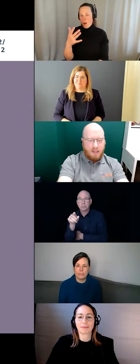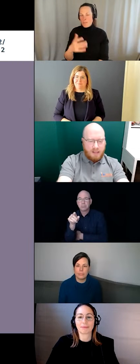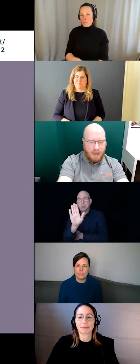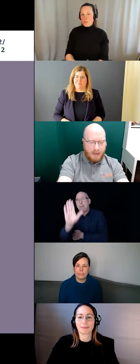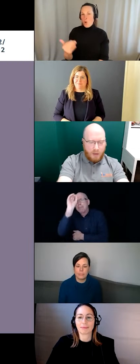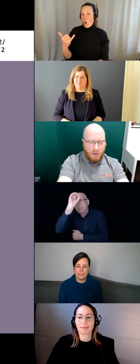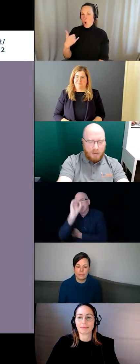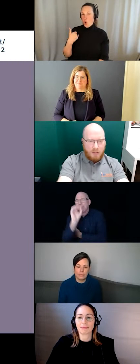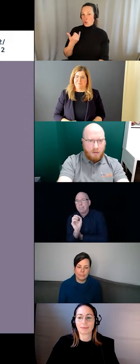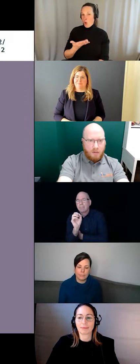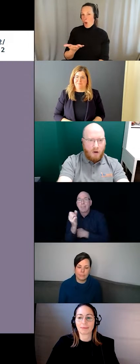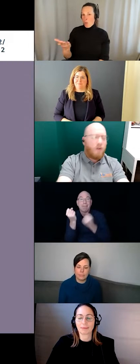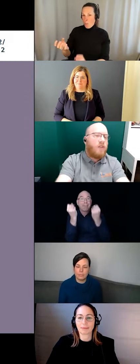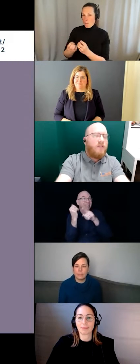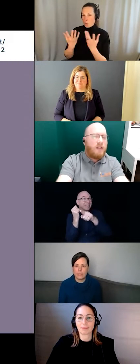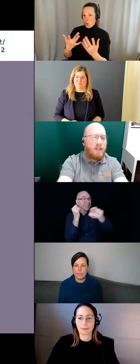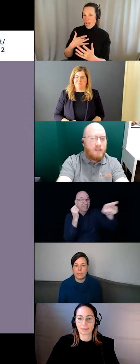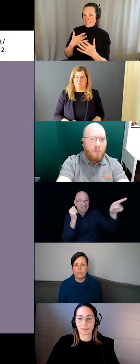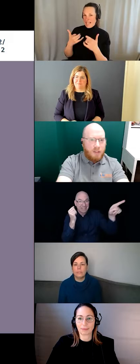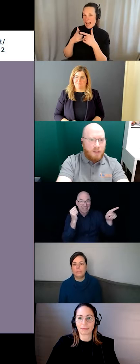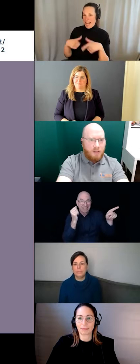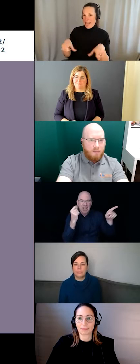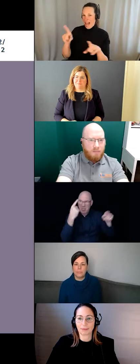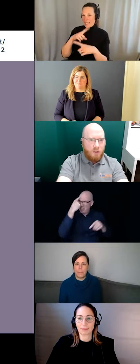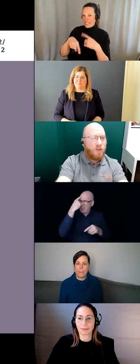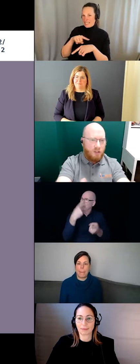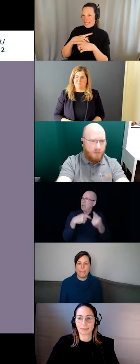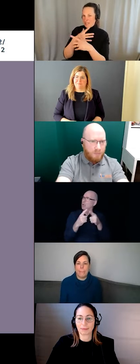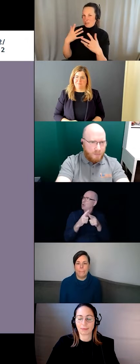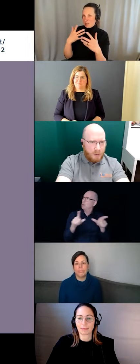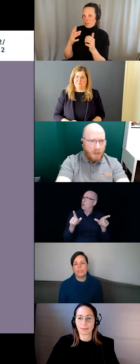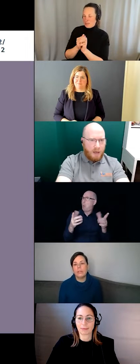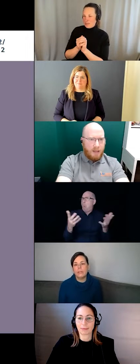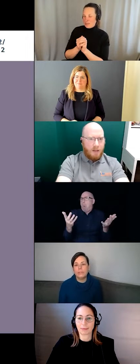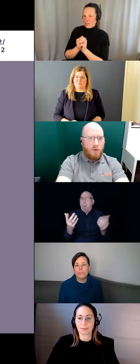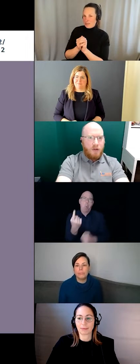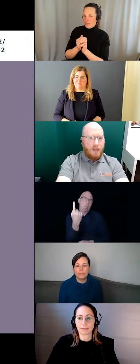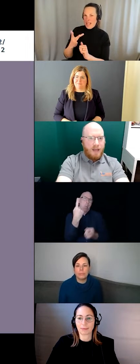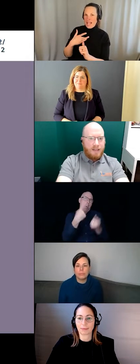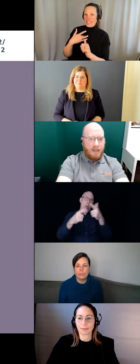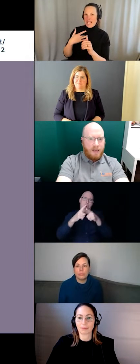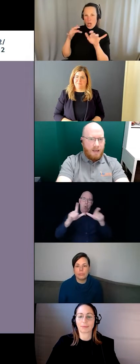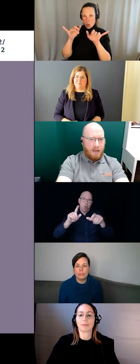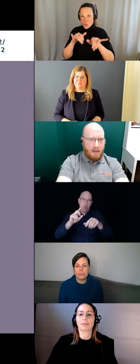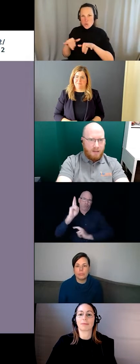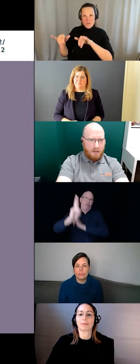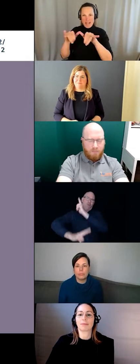pourquoi est-ce que vous pensez que plusieurs jeunes ne sentent pas que le langage des signes, ou ils sentent que